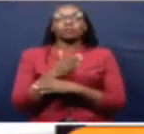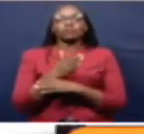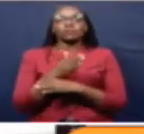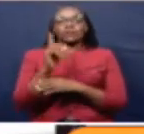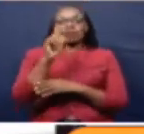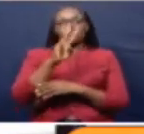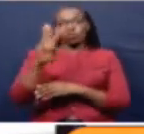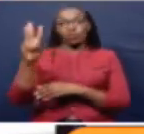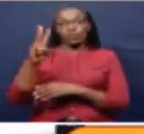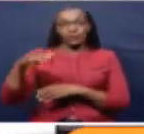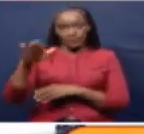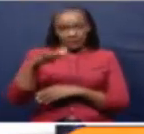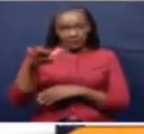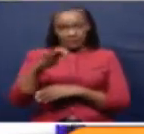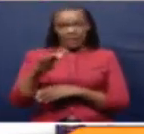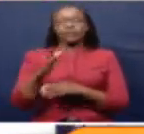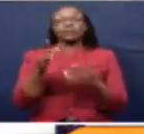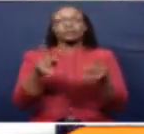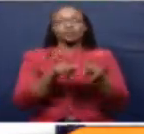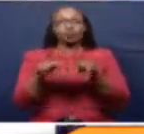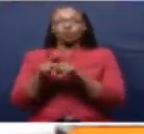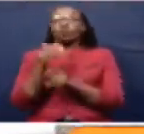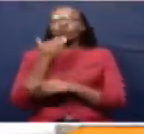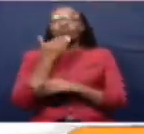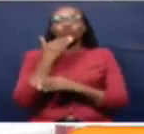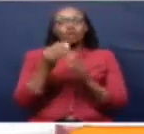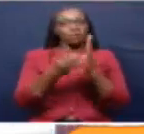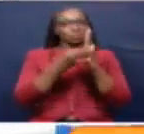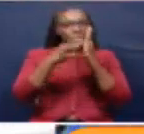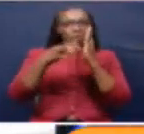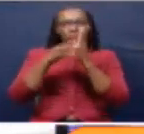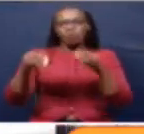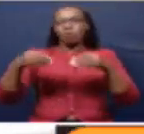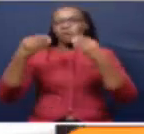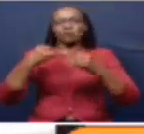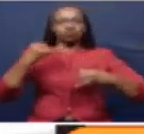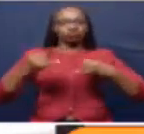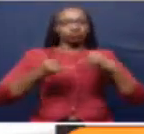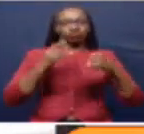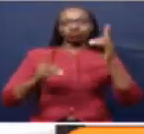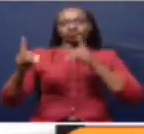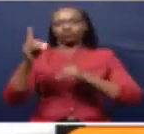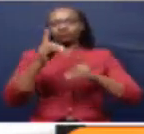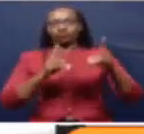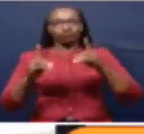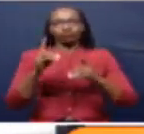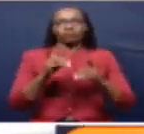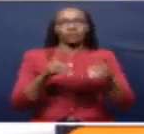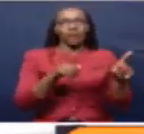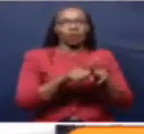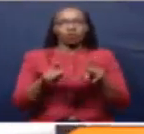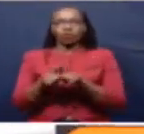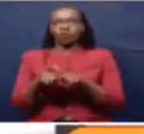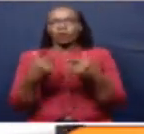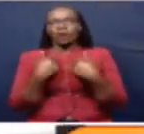jijini. Waimbaji mashuhuri wa jamii ya Baluya waliwatumbuiza mashabiki kwa muziki na densi za kuvutia. Vyakula rojorojo kama